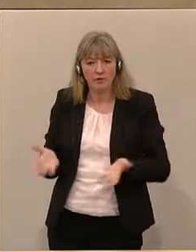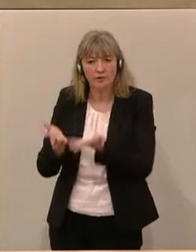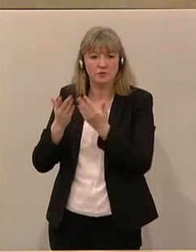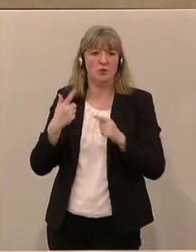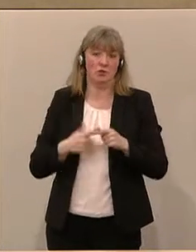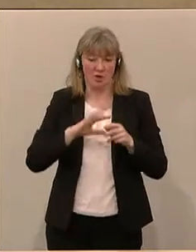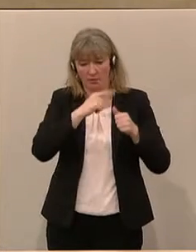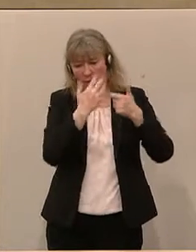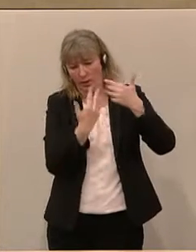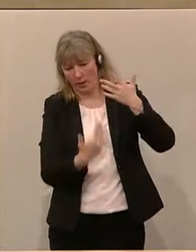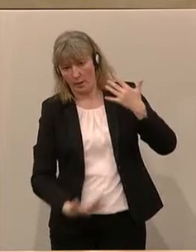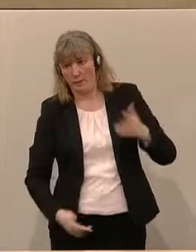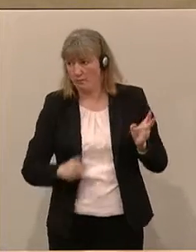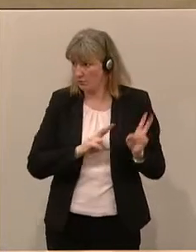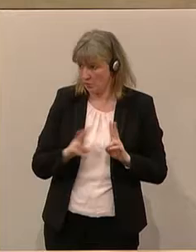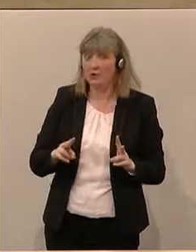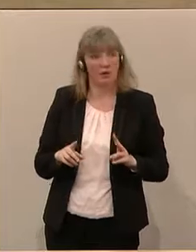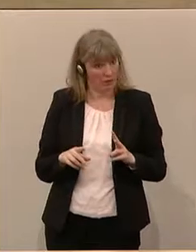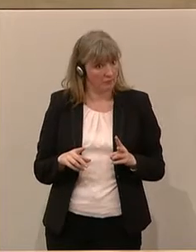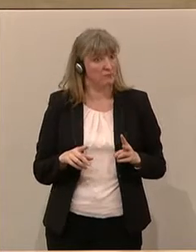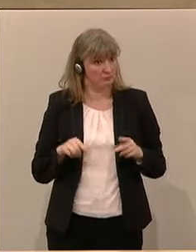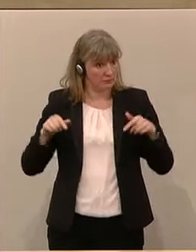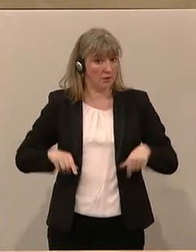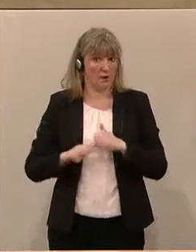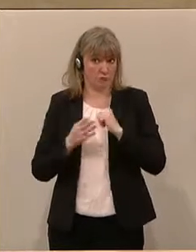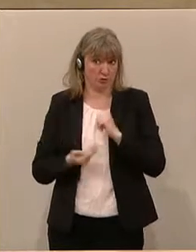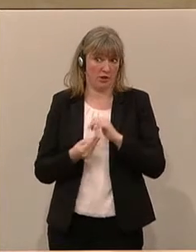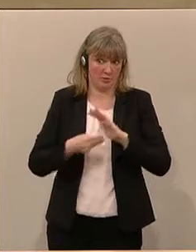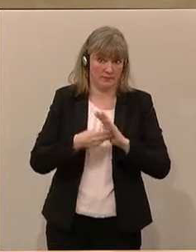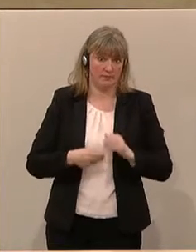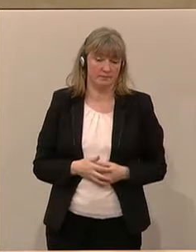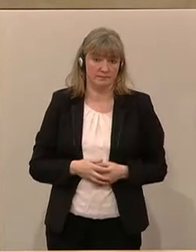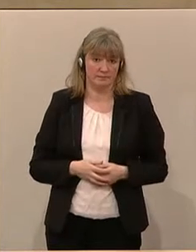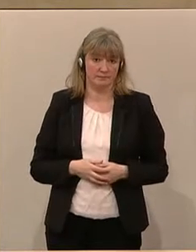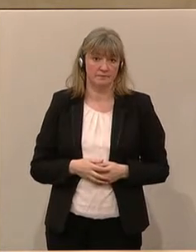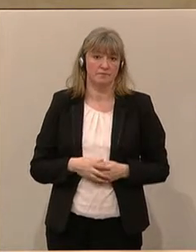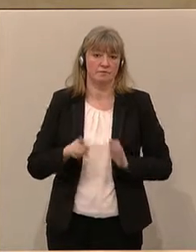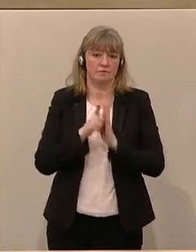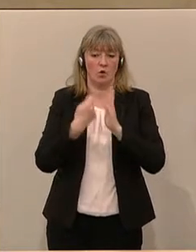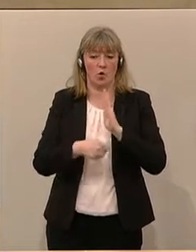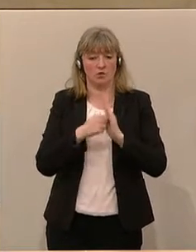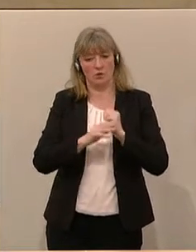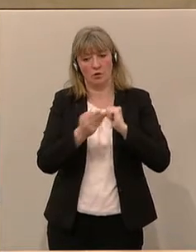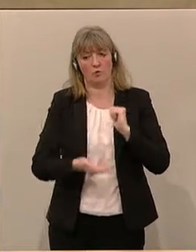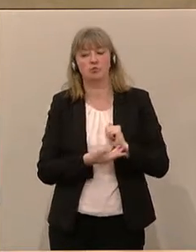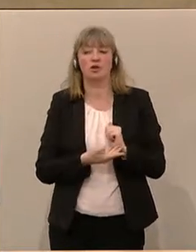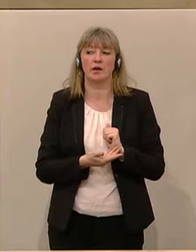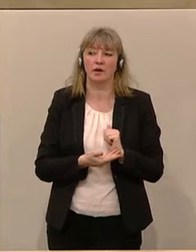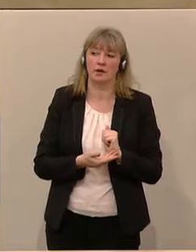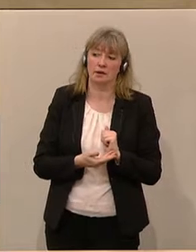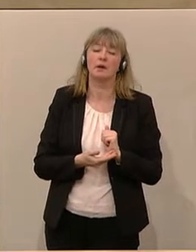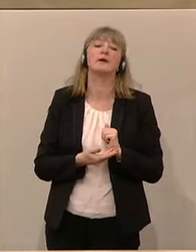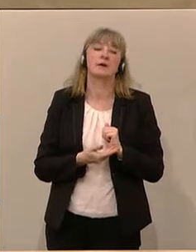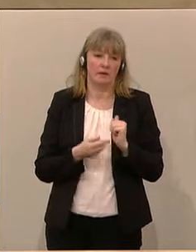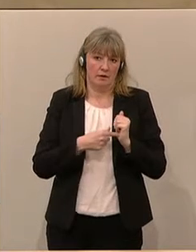Elektromobilitätsoffensive und all diese Möglichkeiten finden sich auch in diesem Budget wieder. Die Konsolidierung dieses Budgets ist letztendlich